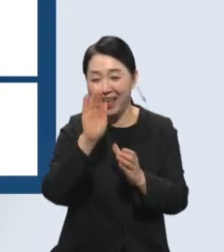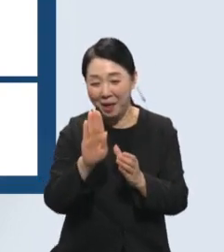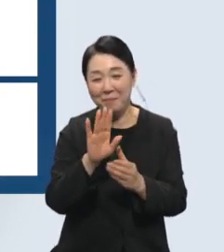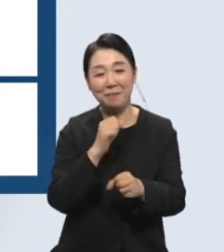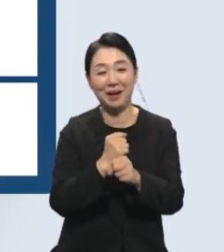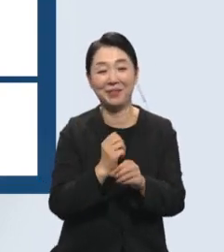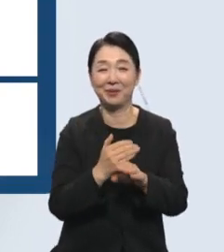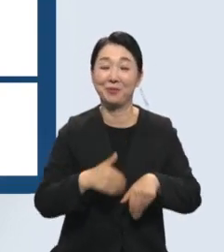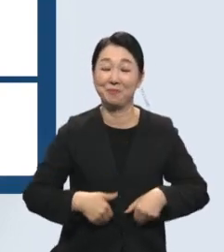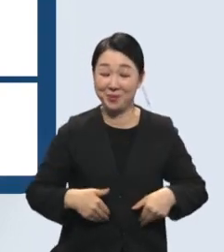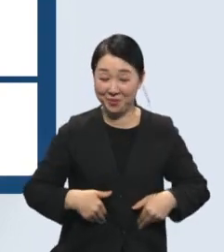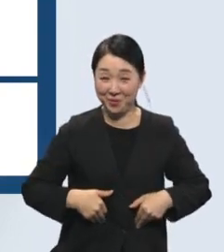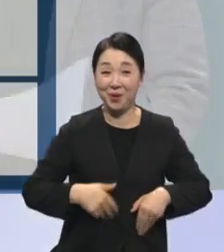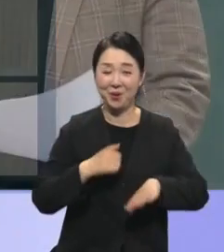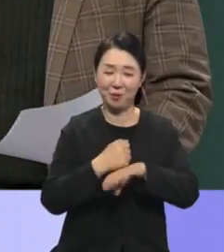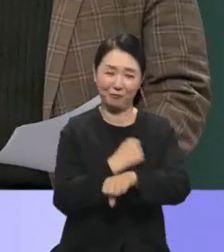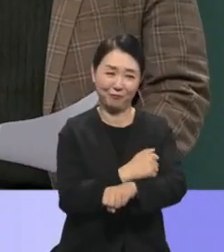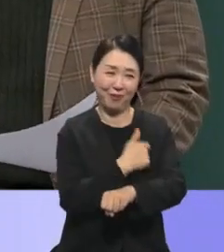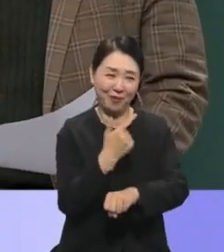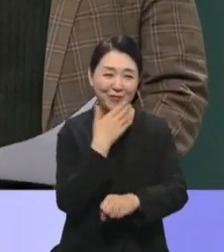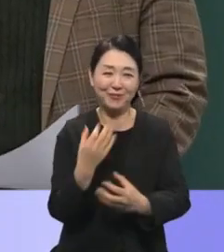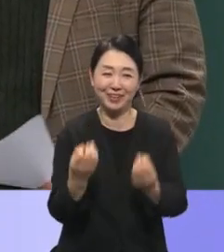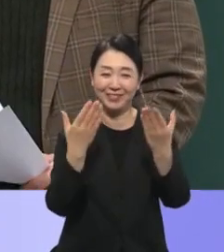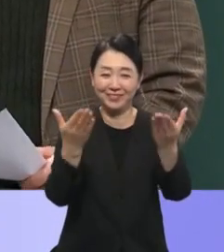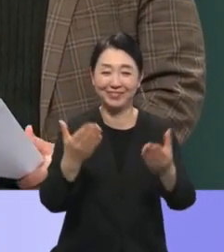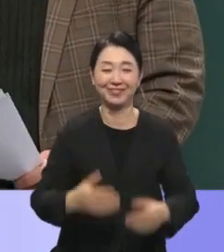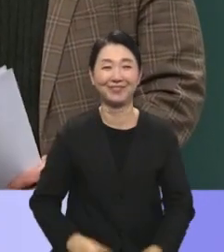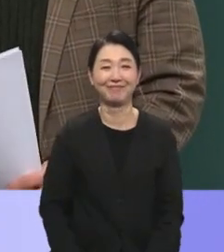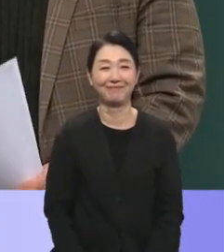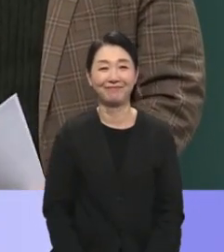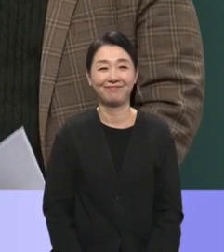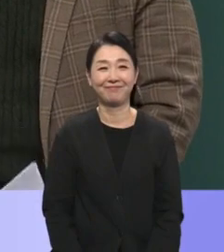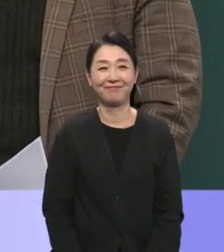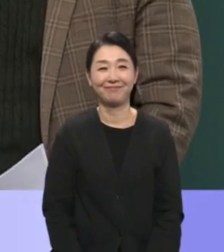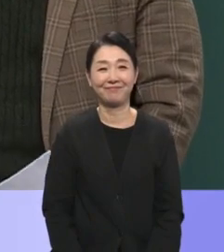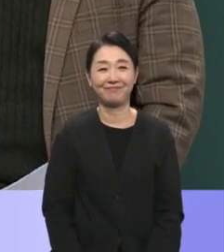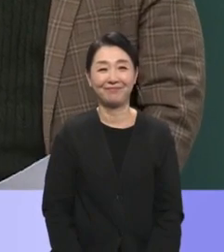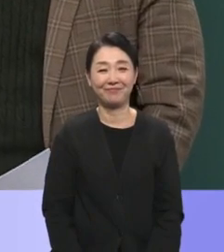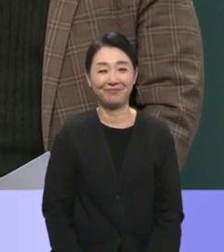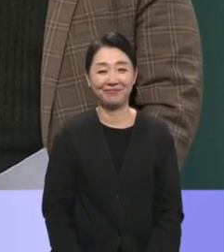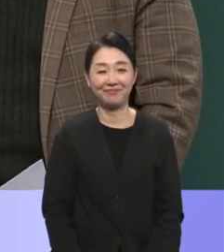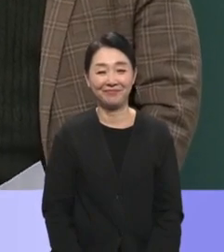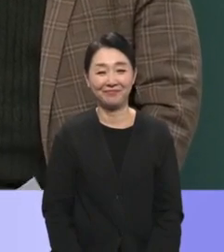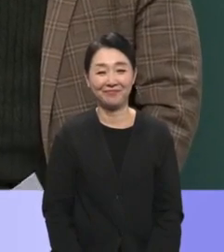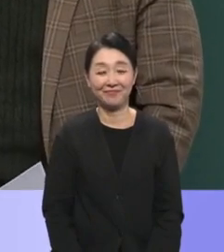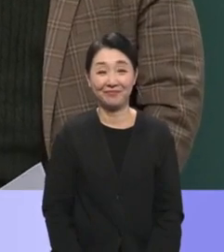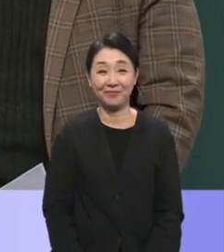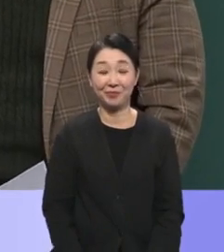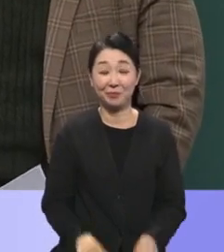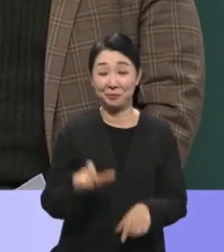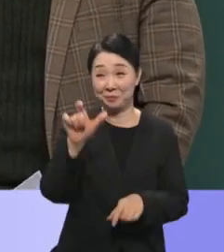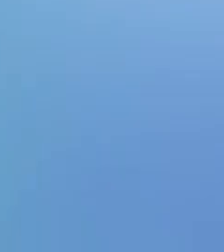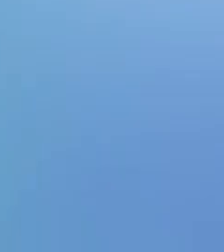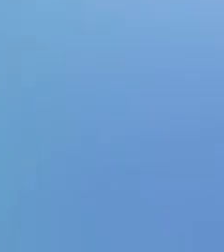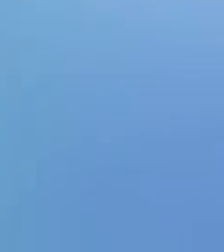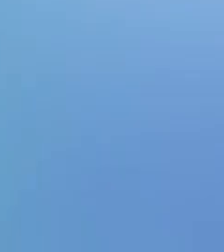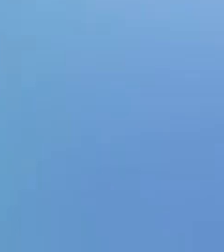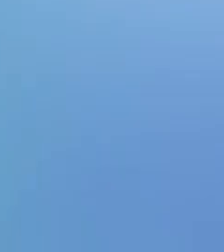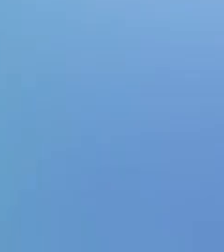식으로 많은 분들이 좀 축하해 줬다 뭐 이렇게 말씀드릴 수 있을 것 같습니다습니다 알겠습니다 응 반응도 참